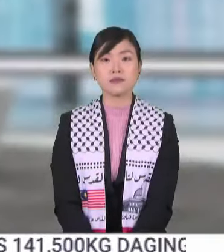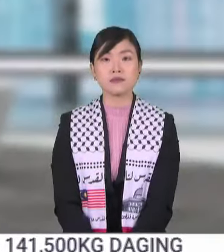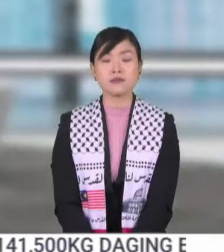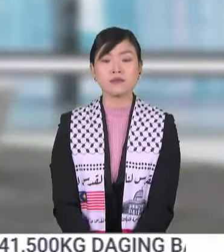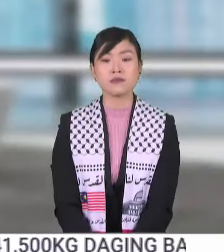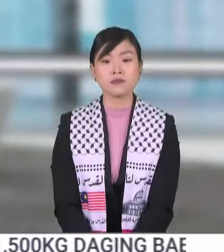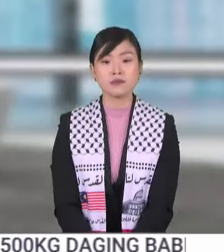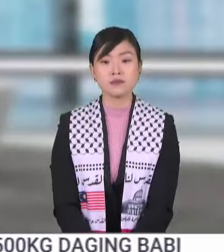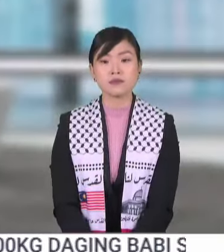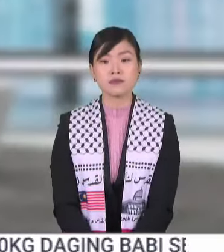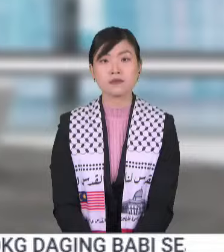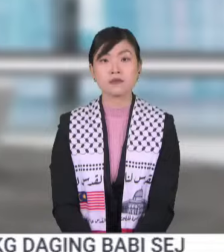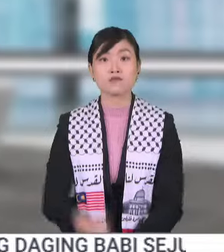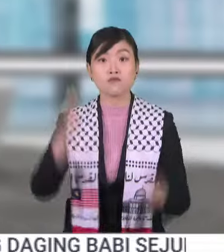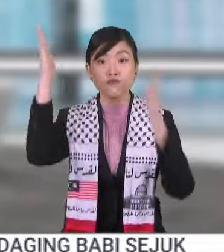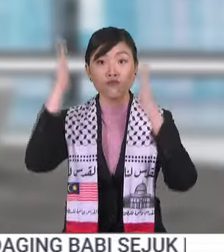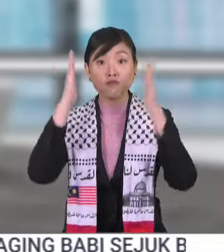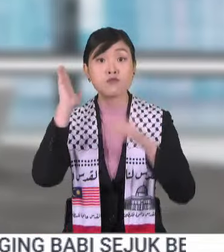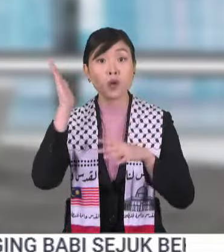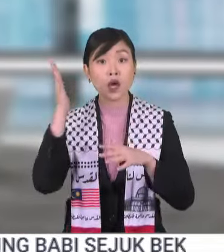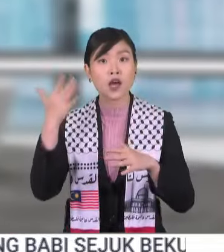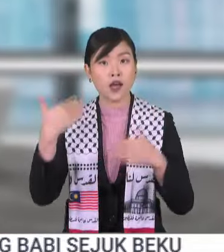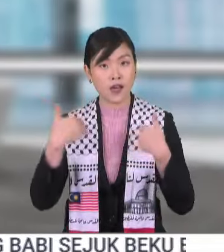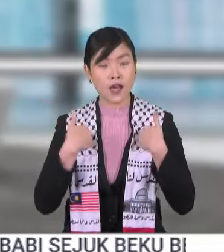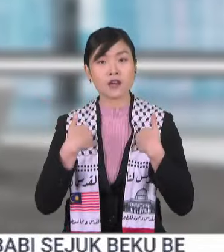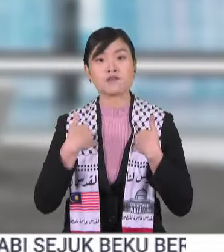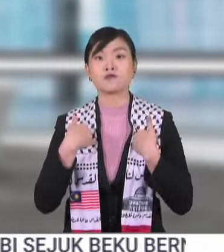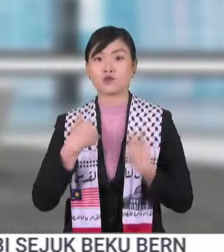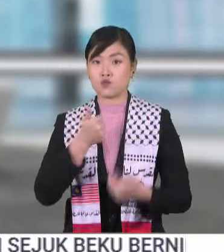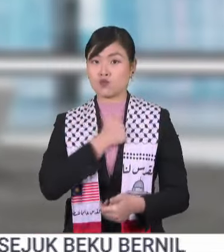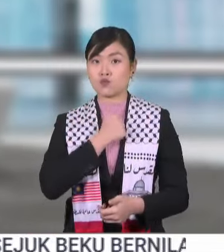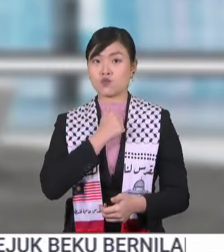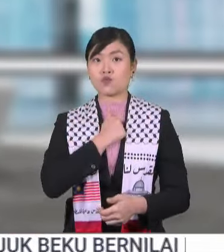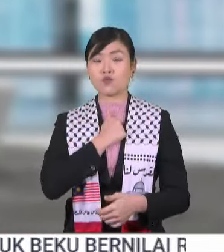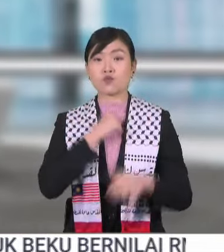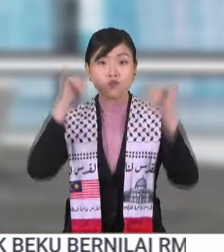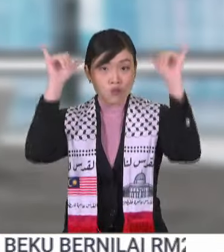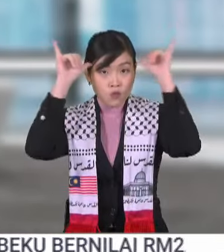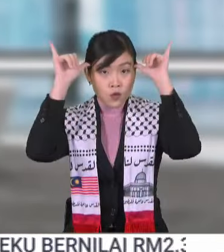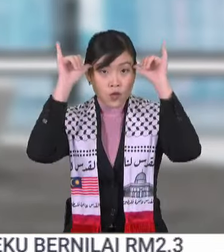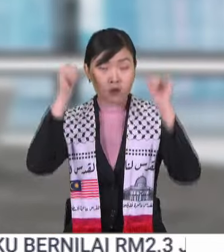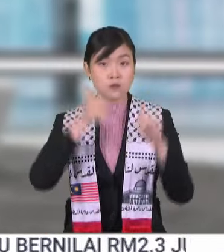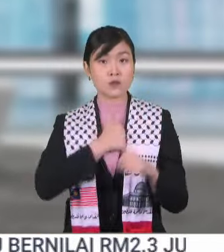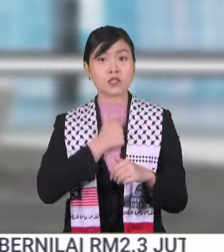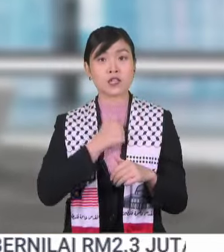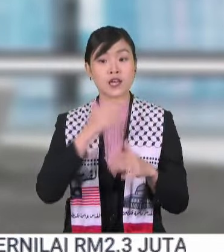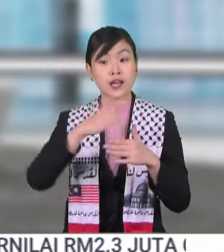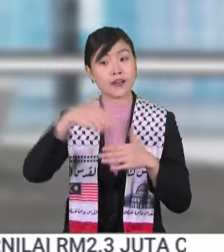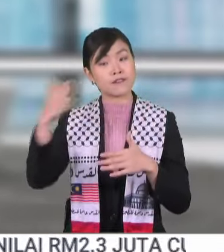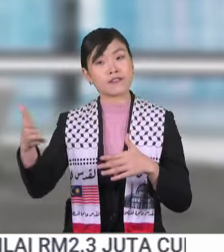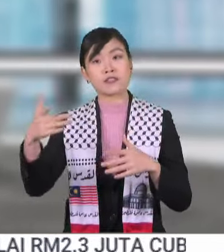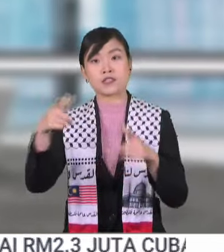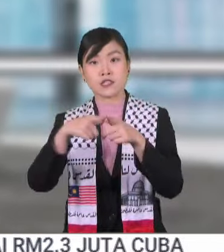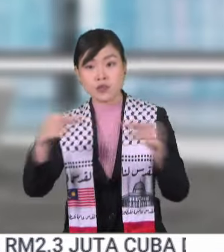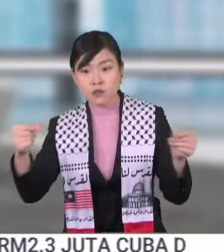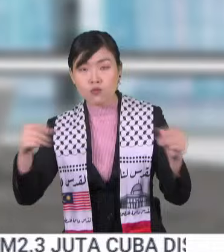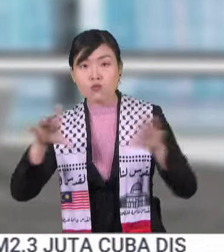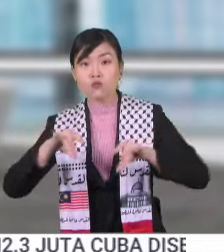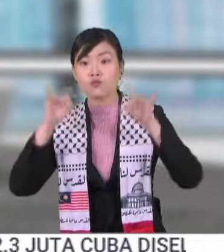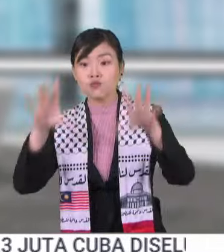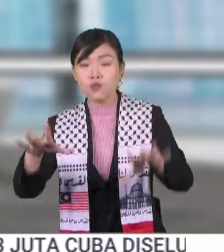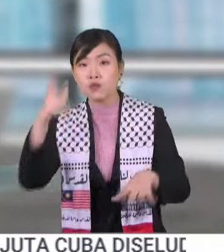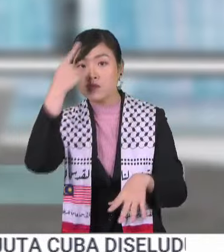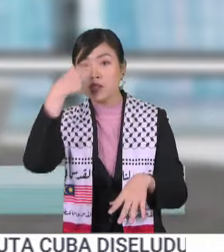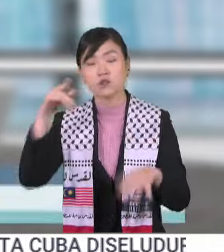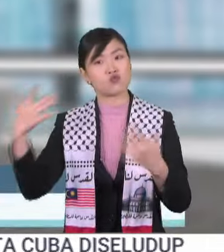RTM Malaysia bakal mempunyai ternakan lembur Baka wagu sendiri selepas jepun Australia dan Thailand USA itu giat dilakukan secara